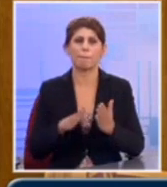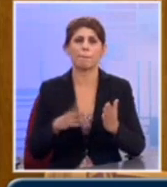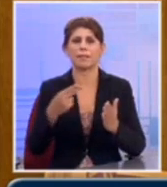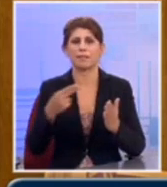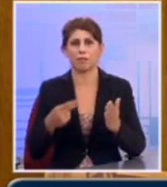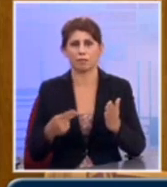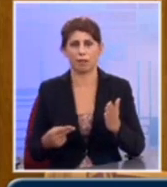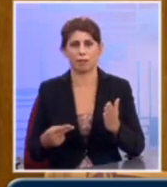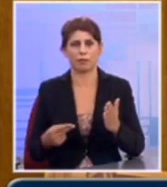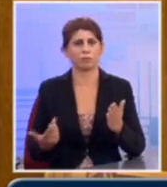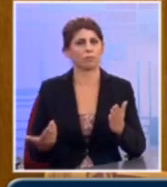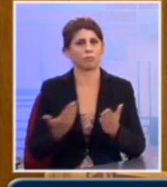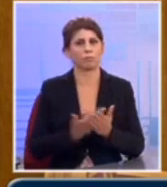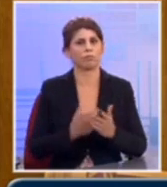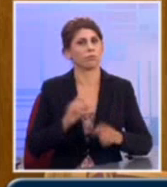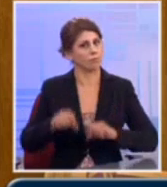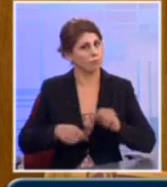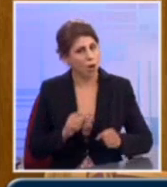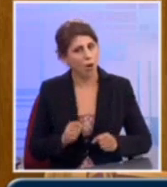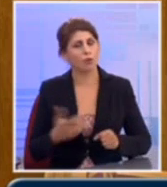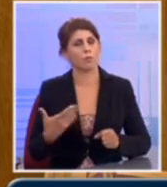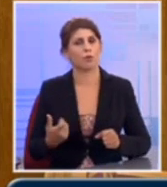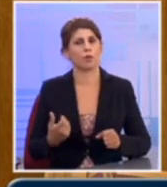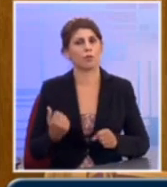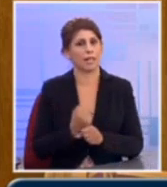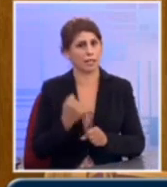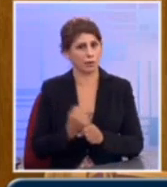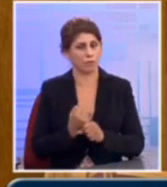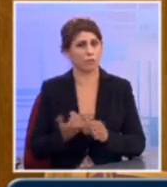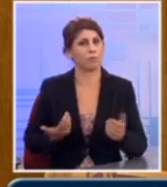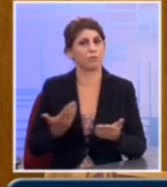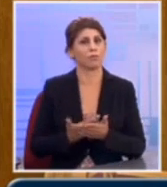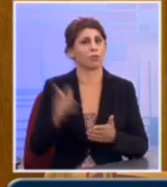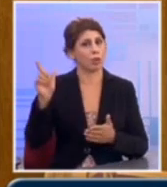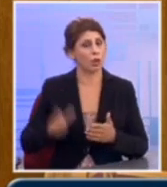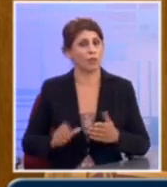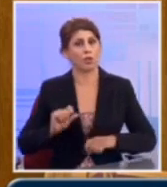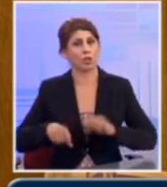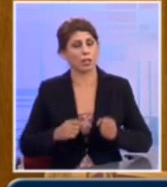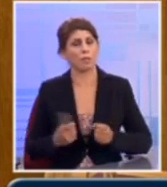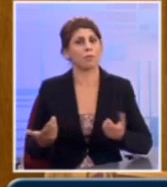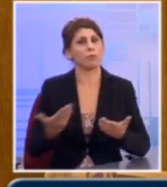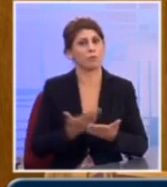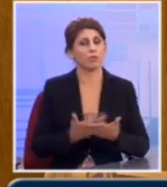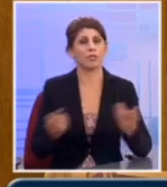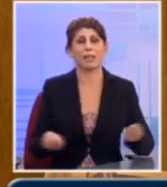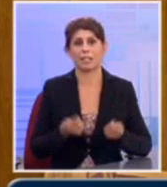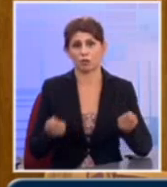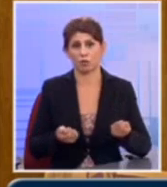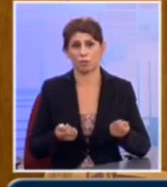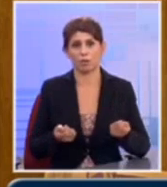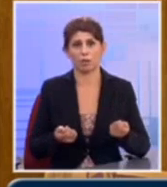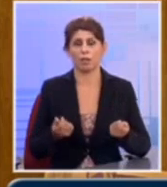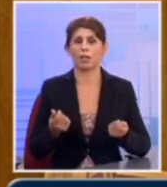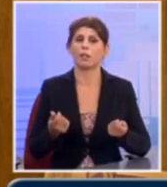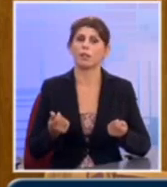ζητήματα που βάζουν οι αγώνες που βάζουν οι εργαζόμενοι που βάζει το ίδιο το κίνημα που βάζουν οι εργαζόμενο και